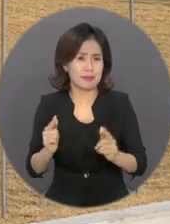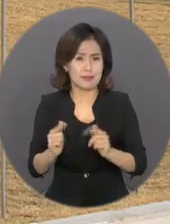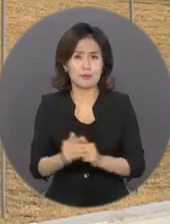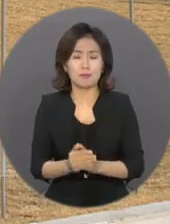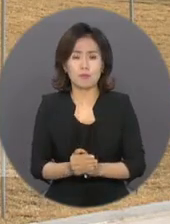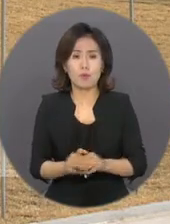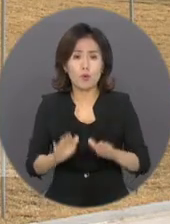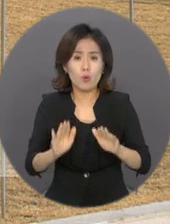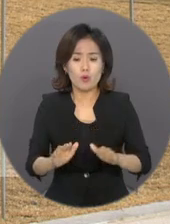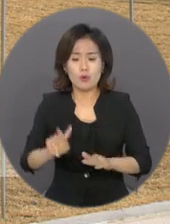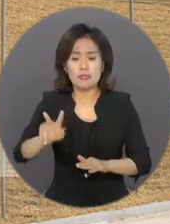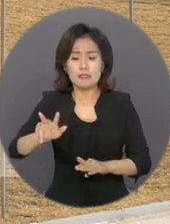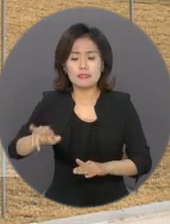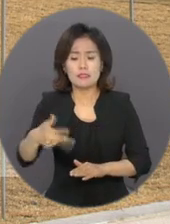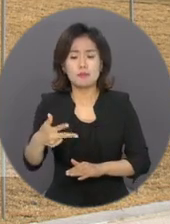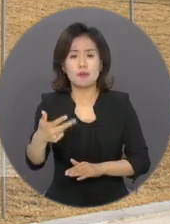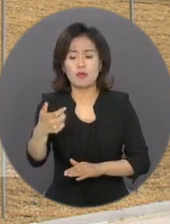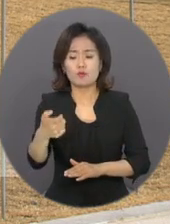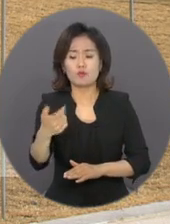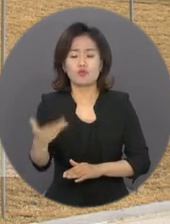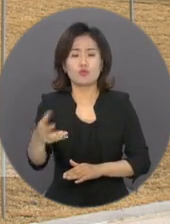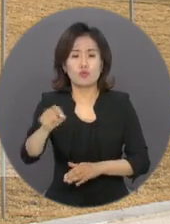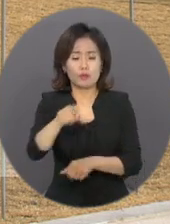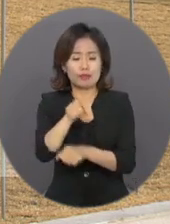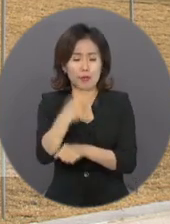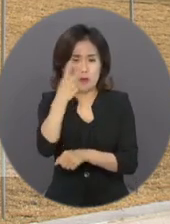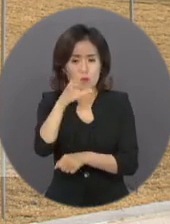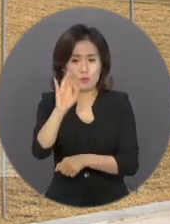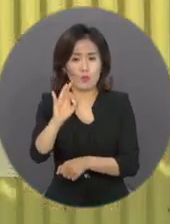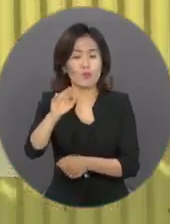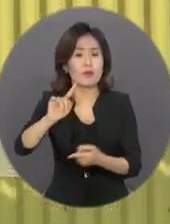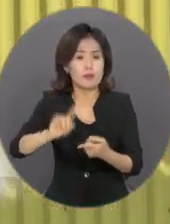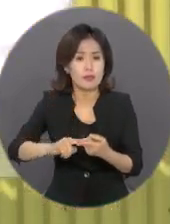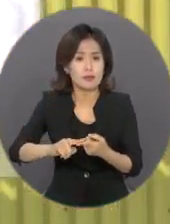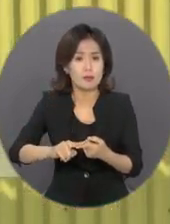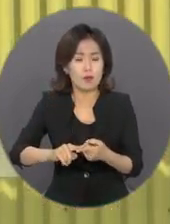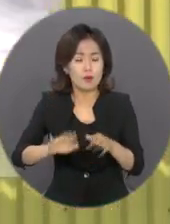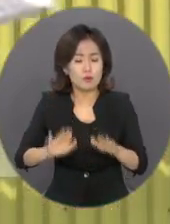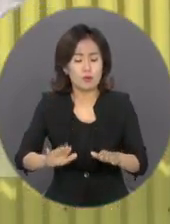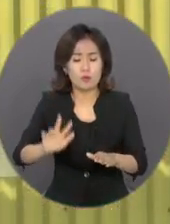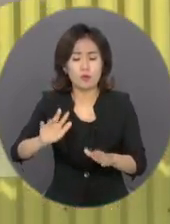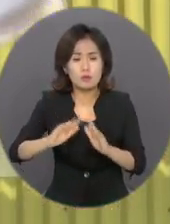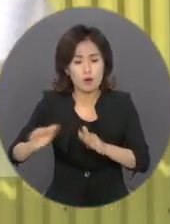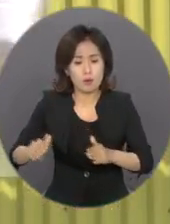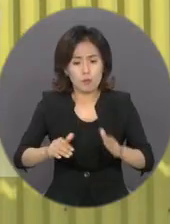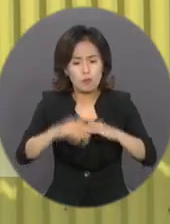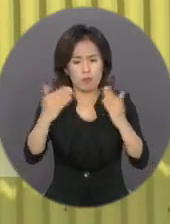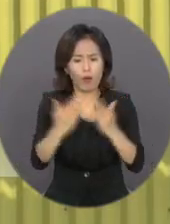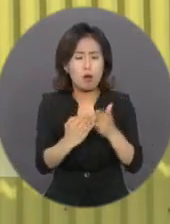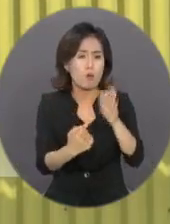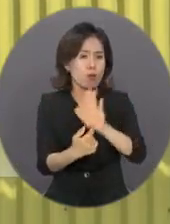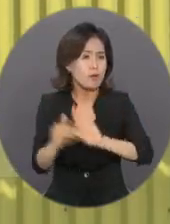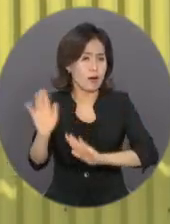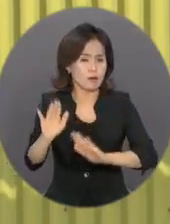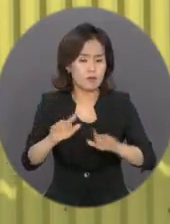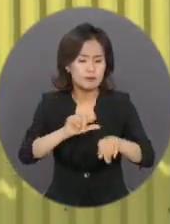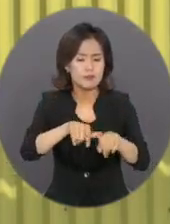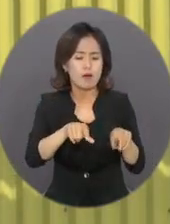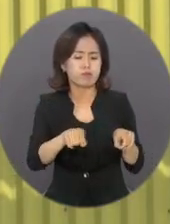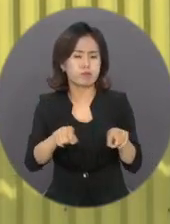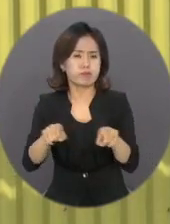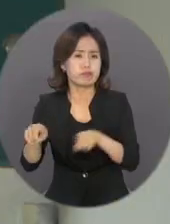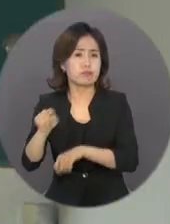올해에만 769억원에 이르는 사무관리비 총액의 규모도 당초에 전남도는 공개하지 않은 채 시간을